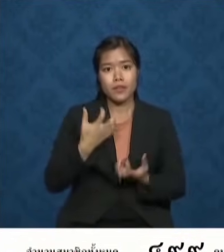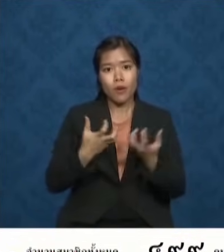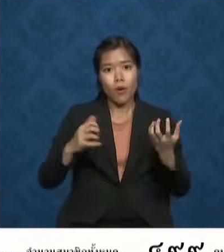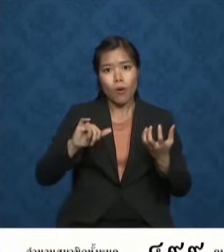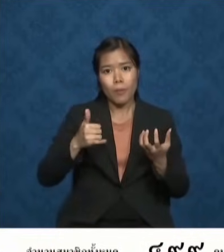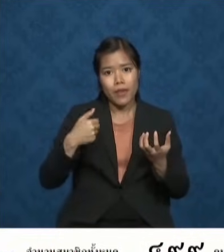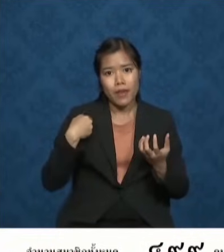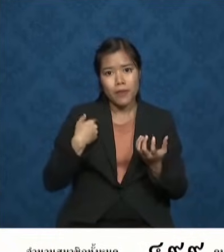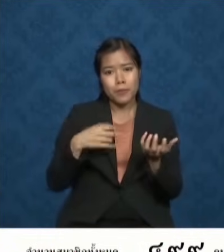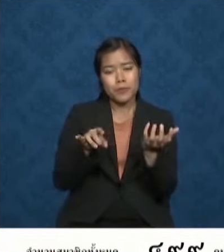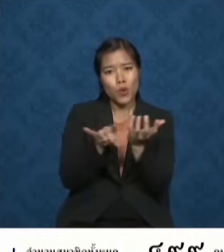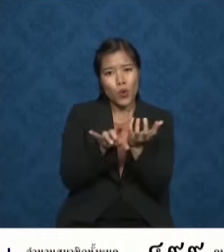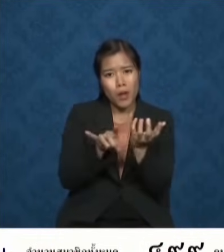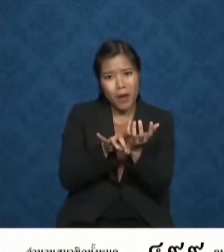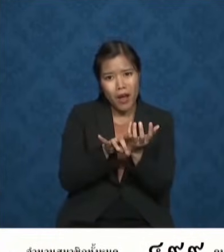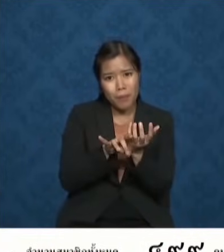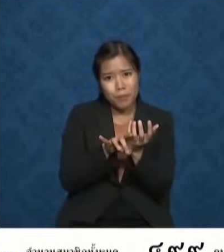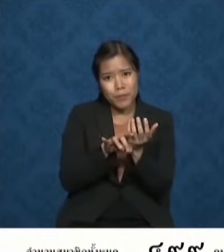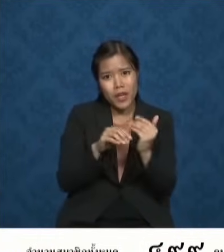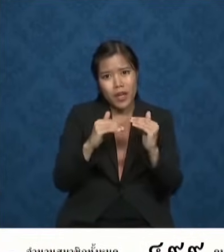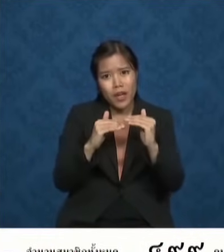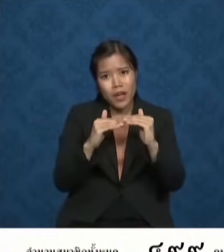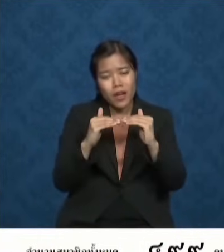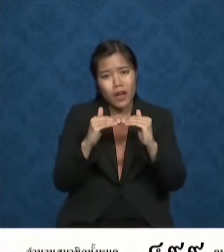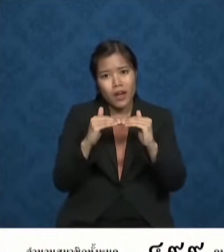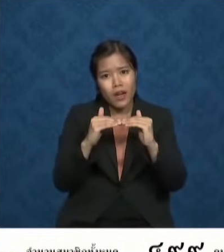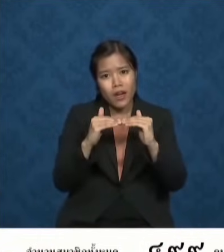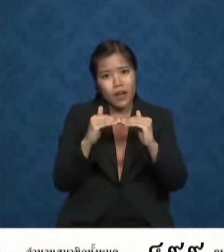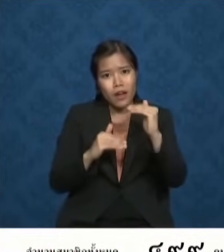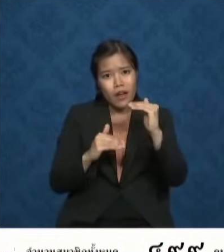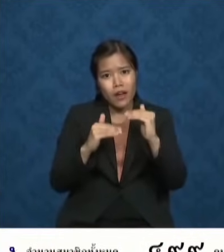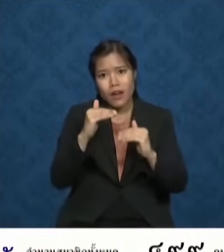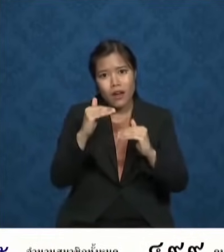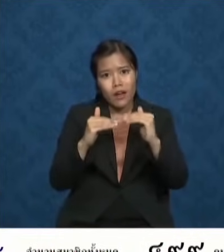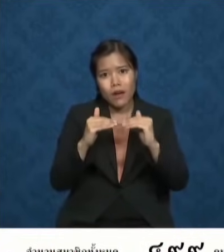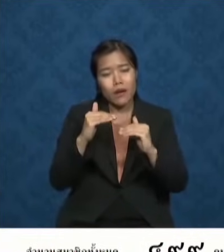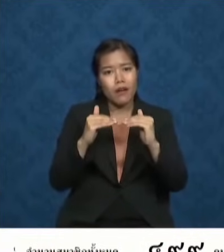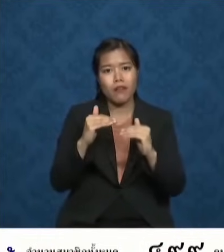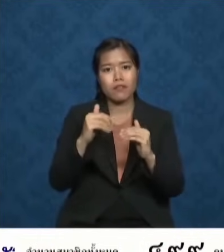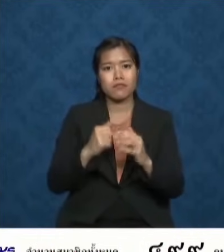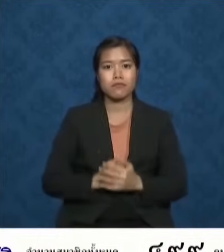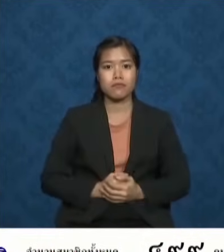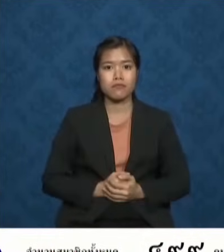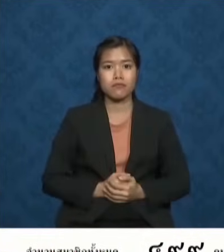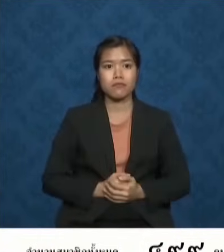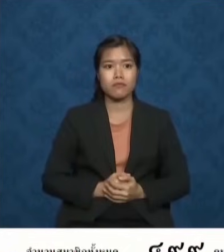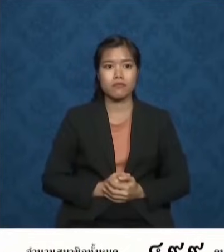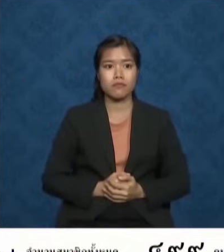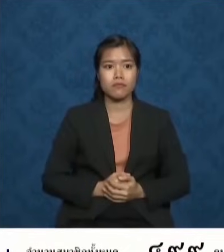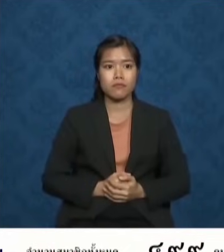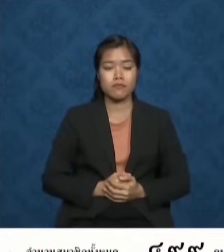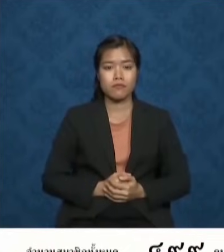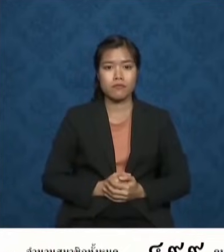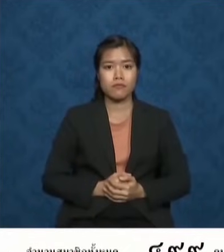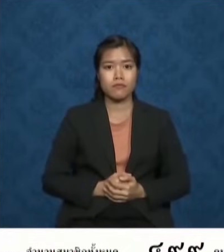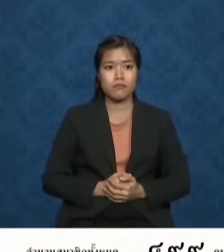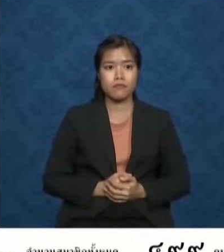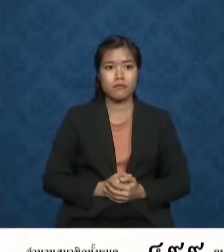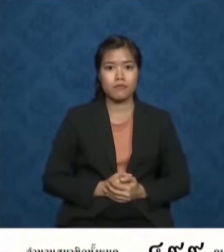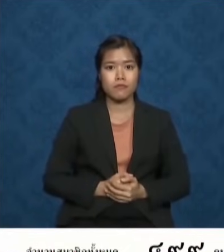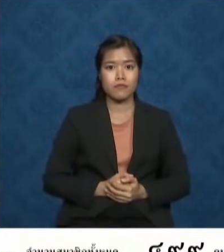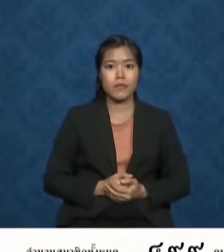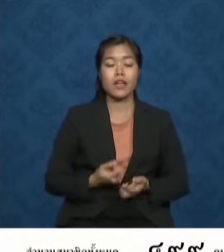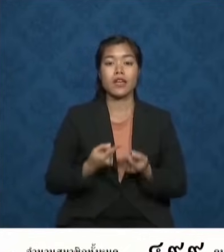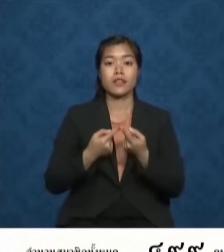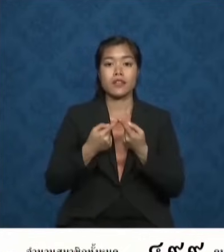านยังสู้ต่างชาติไม่ได้มันก็ล้อไปกับมาตรฐานประเทศเรานั่นแหละแต่เรียนให้สบายใจได้ว่าวันนี้เนี่ย